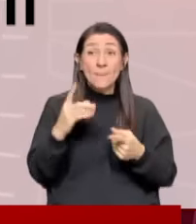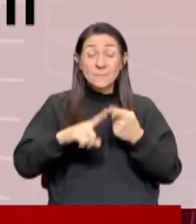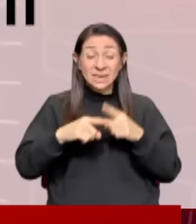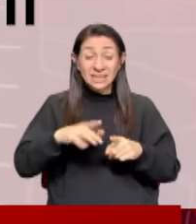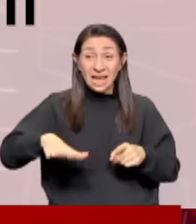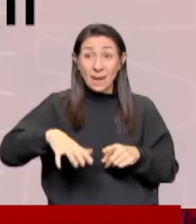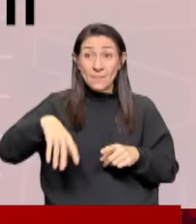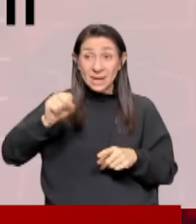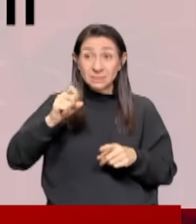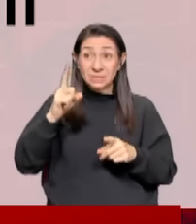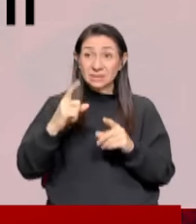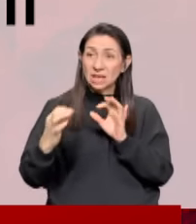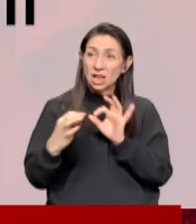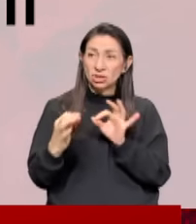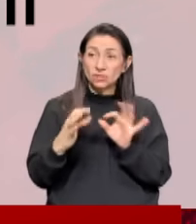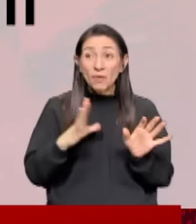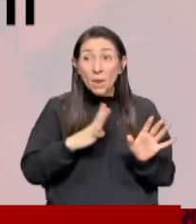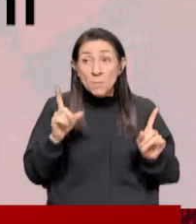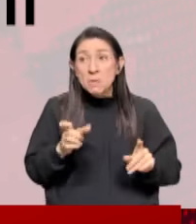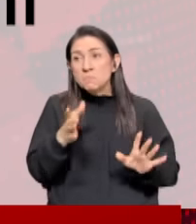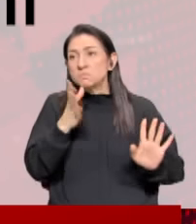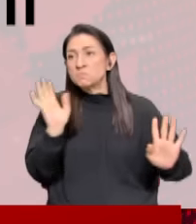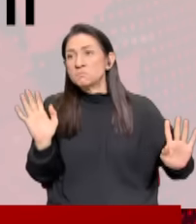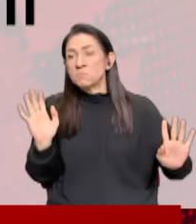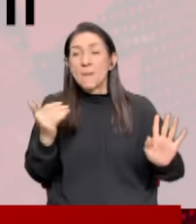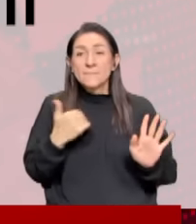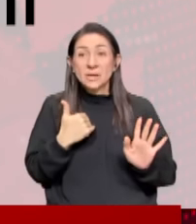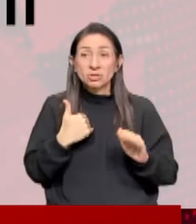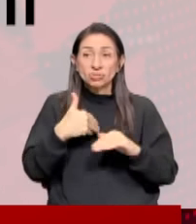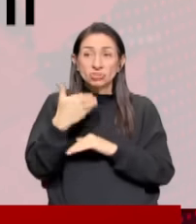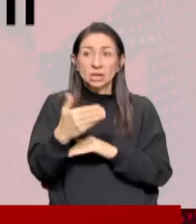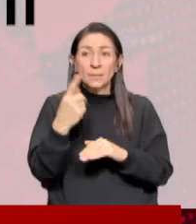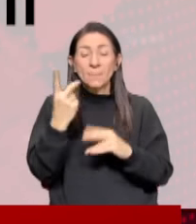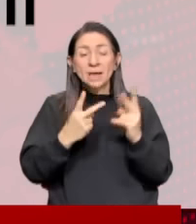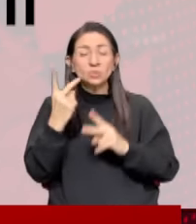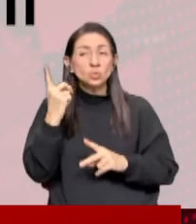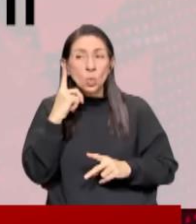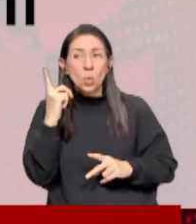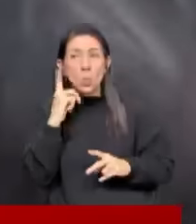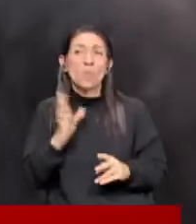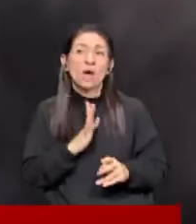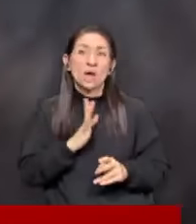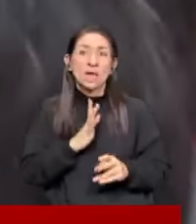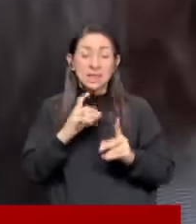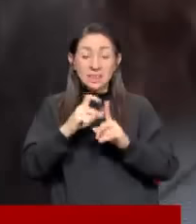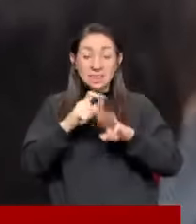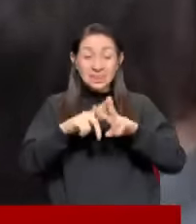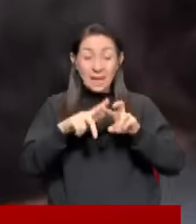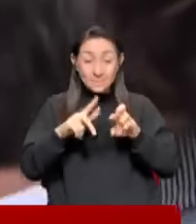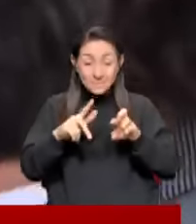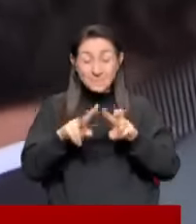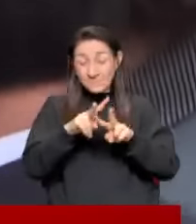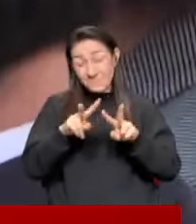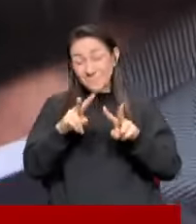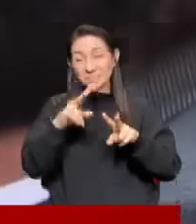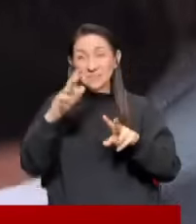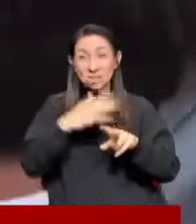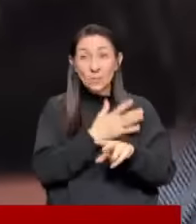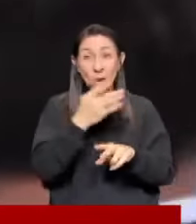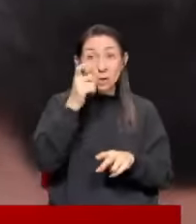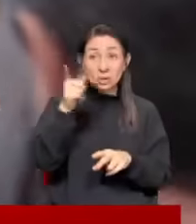parti genel merkeziyle bir temasları var mı bilmiyorum. Ben de dışarıdan bir takım duyumları duyuyorum. DEM Parti eş başkanlarının CHP Genel